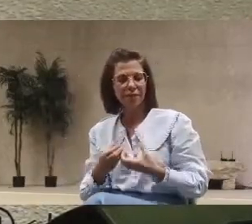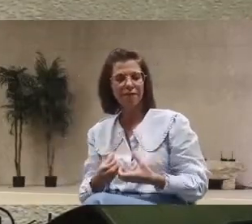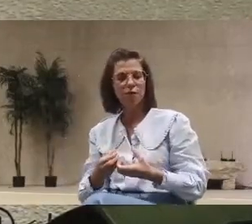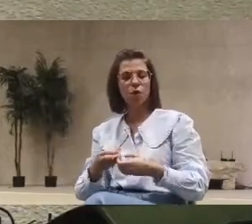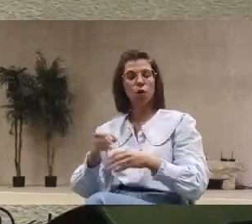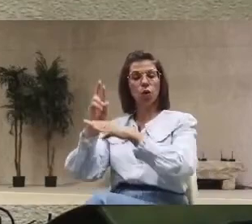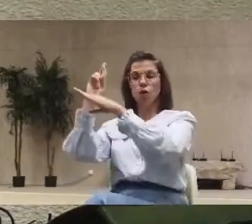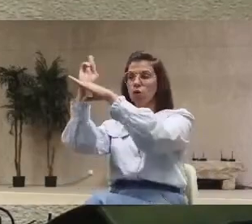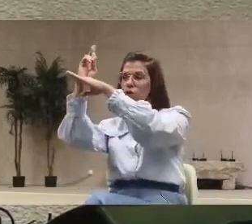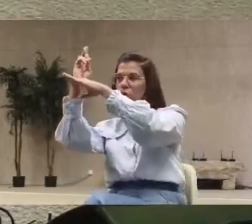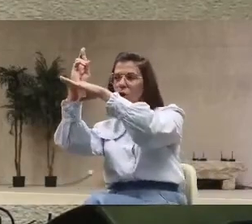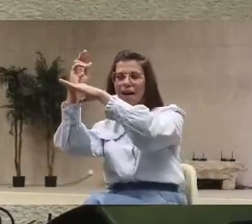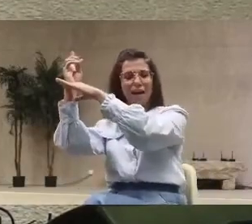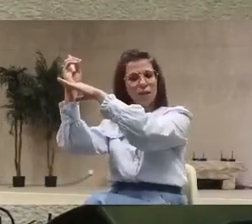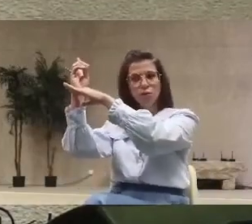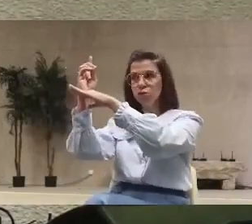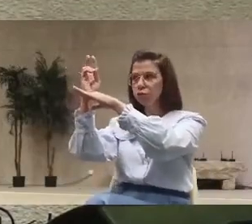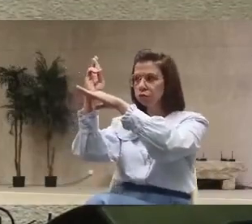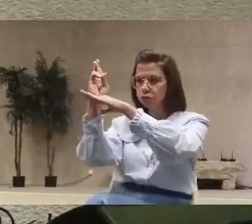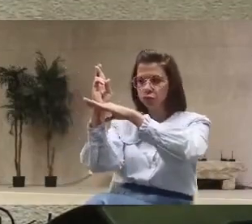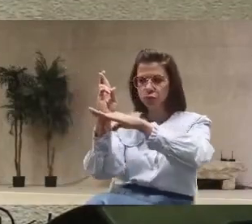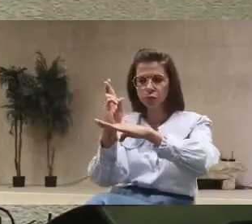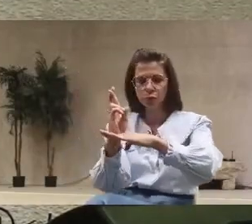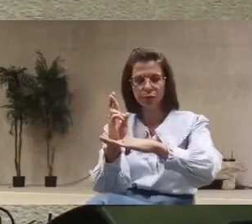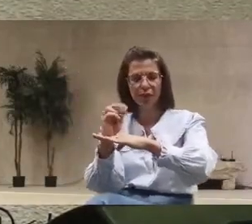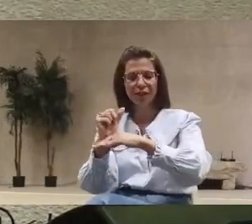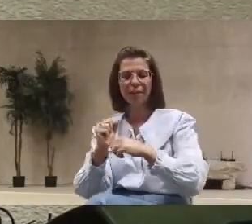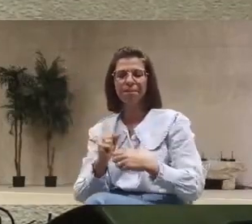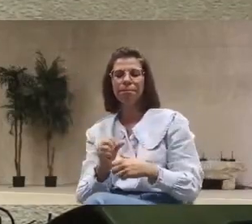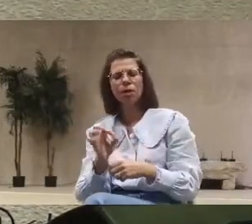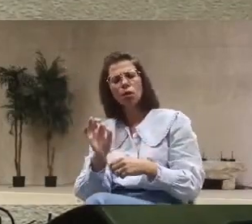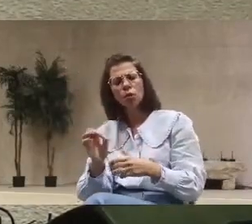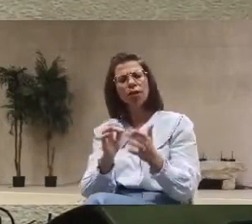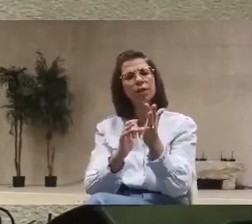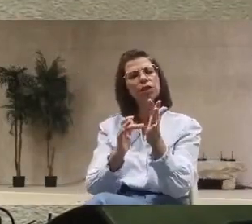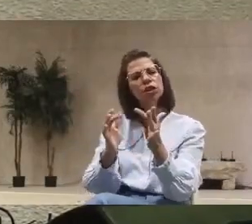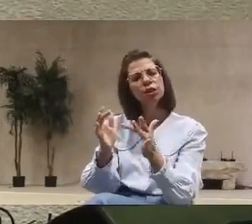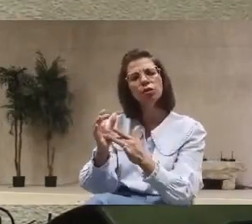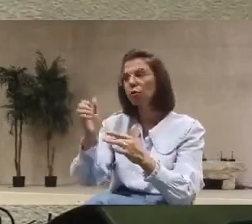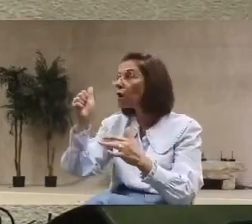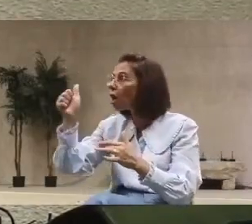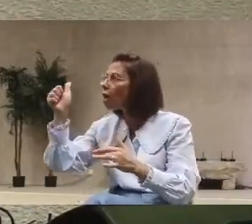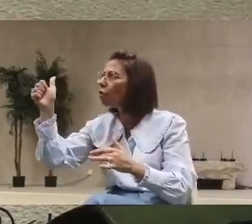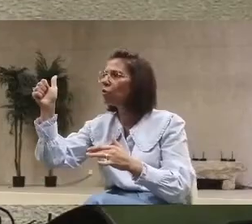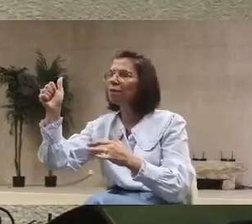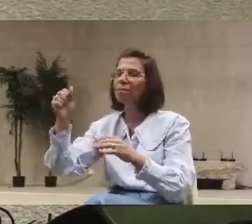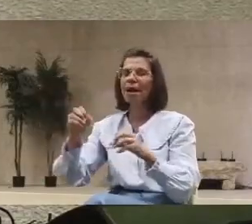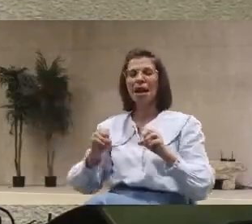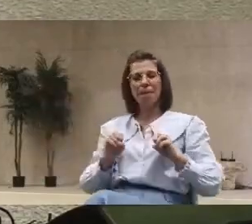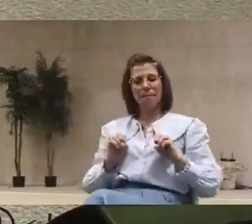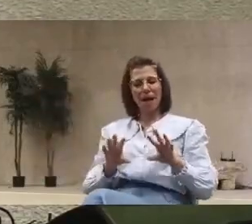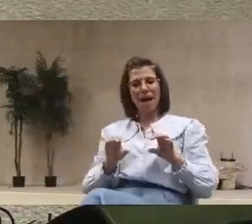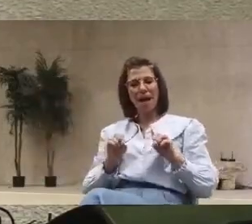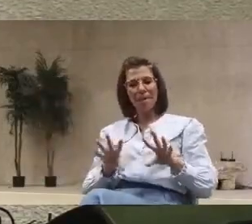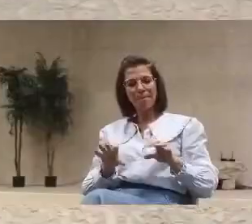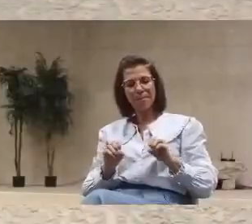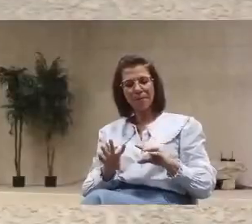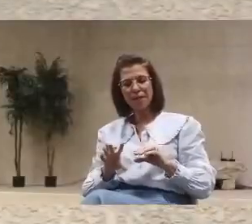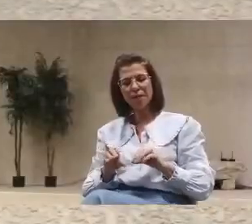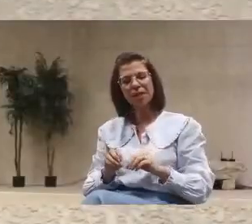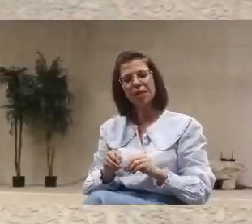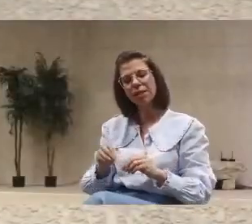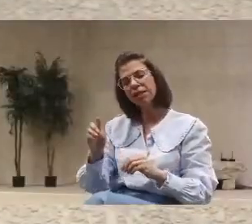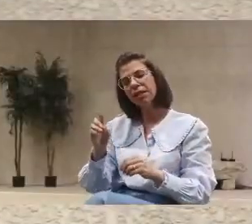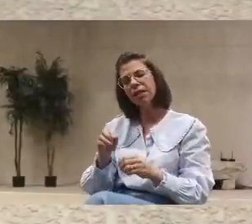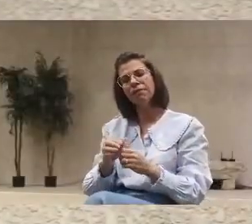appris à prier notre Père qui es aux cieux, que ton nom soit sanctifié, que ta volonté soit faite, que ton